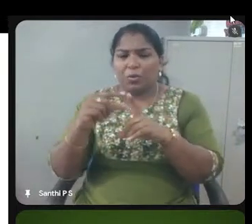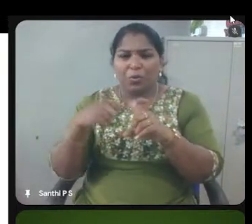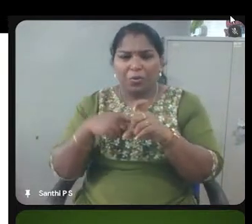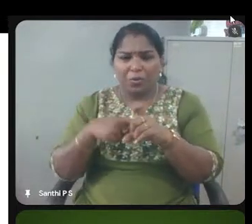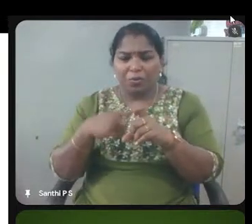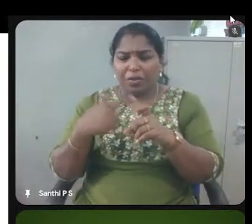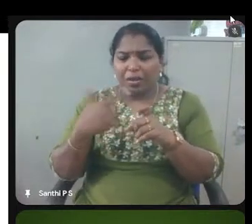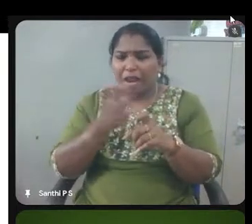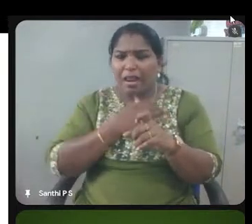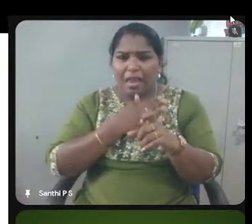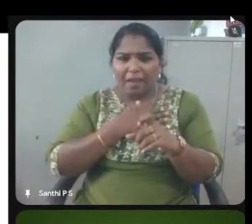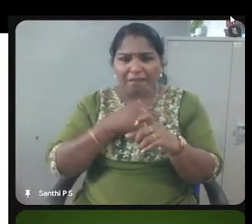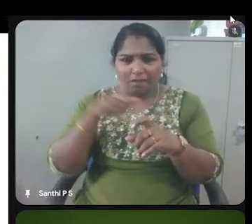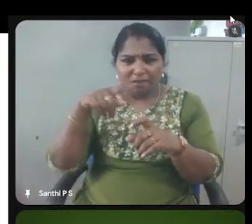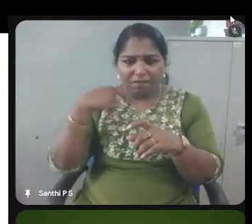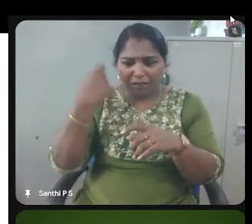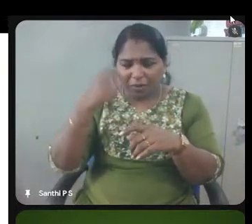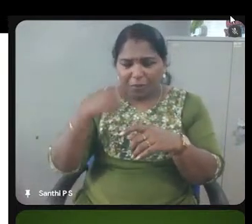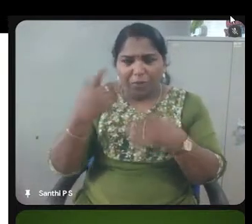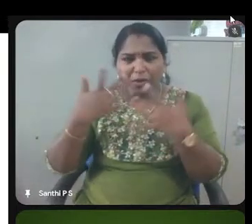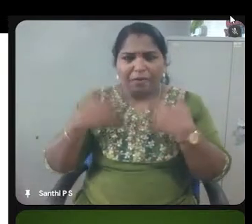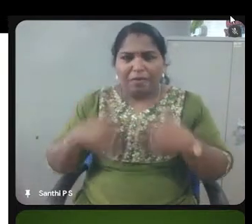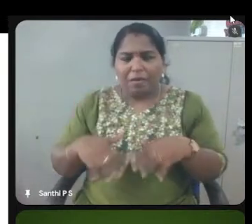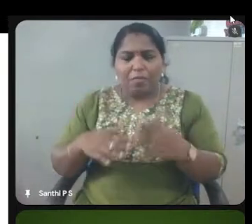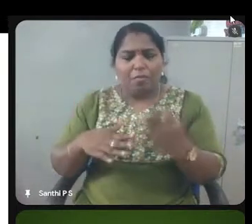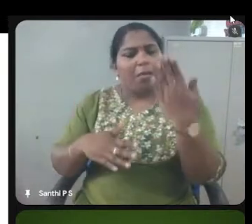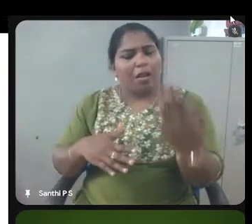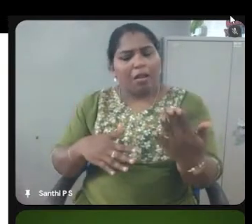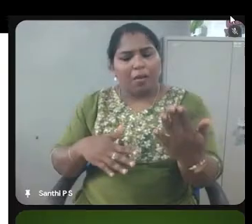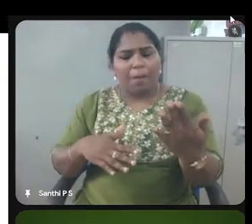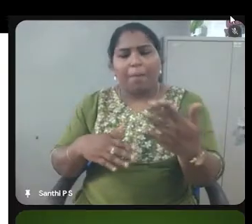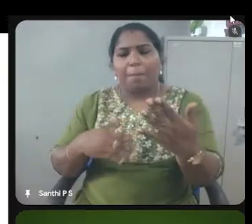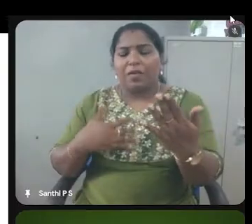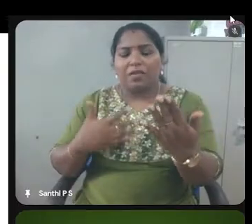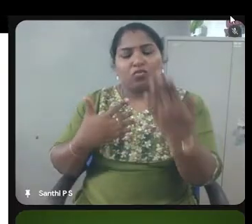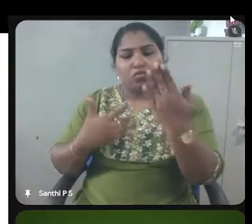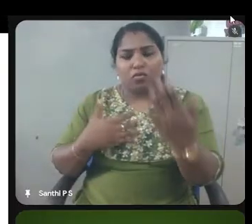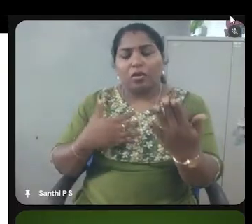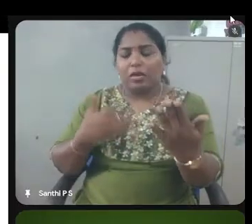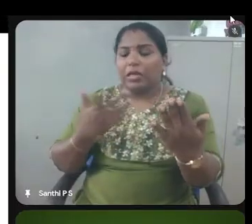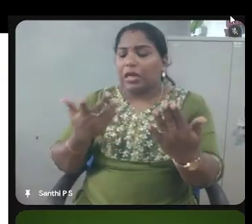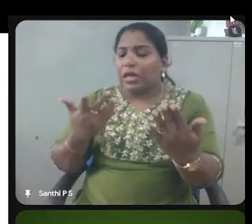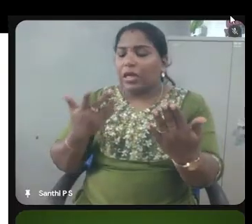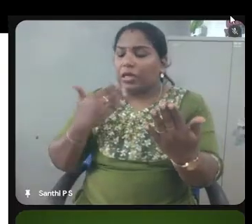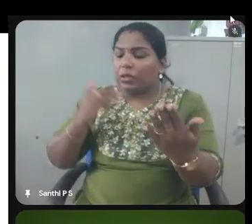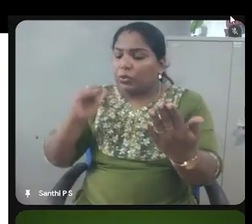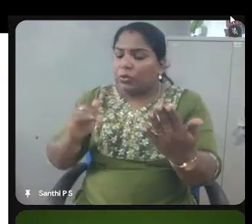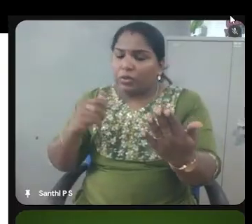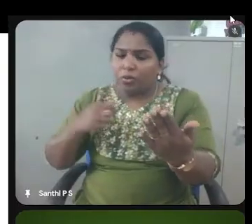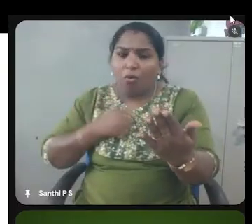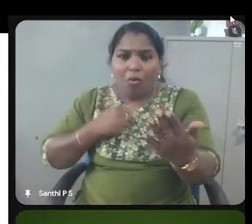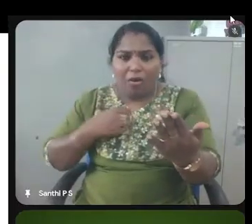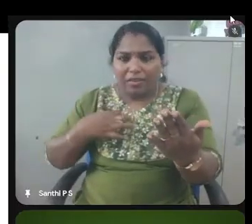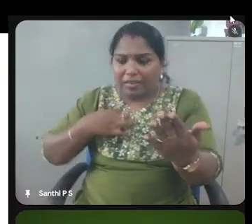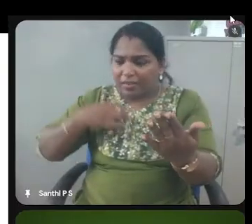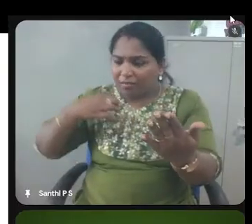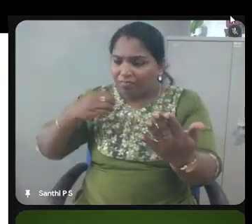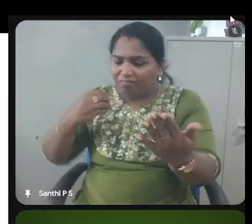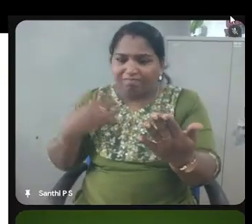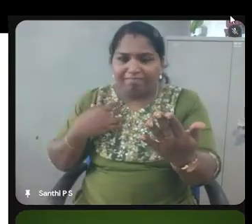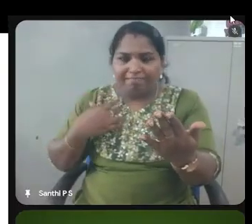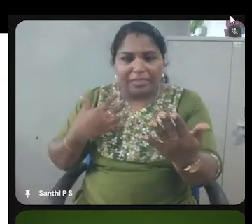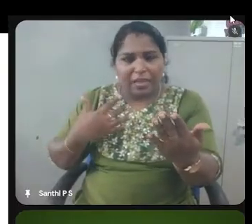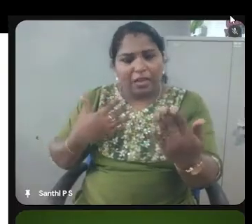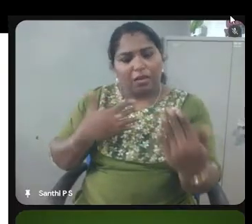ഇടുന്ന ആൾക്കാർ ചെയ്യുന്ന രീതിക്ക് മൊബൈൽ ഫോൺ ഓൺ ആക്കി വെച്ച് ഫ്രണ്ട് ക്യാം ഓൺ ആക്കി വെച്ചതിന് ശേഷം കുട്ടിയുടെ ശരീരഭാഗങ്ങൾ അതിനകത്ത്